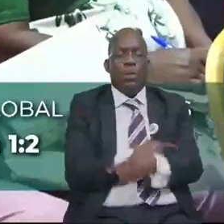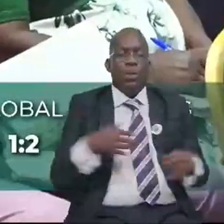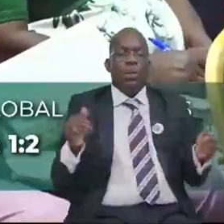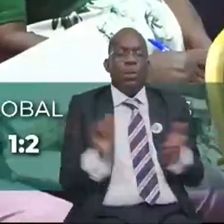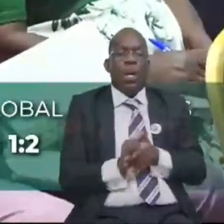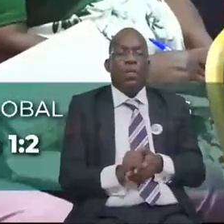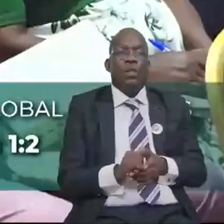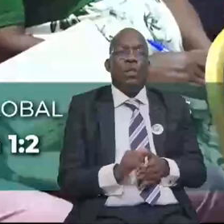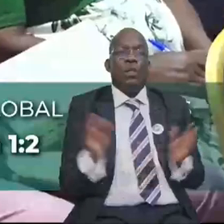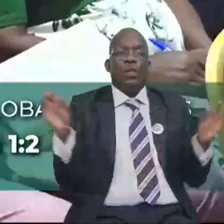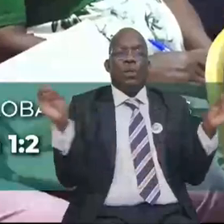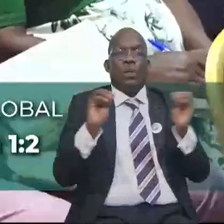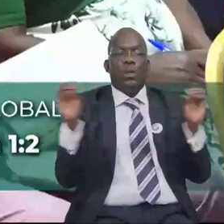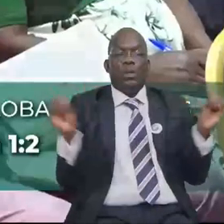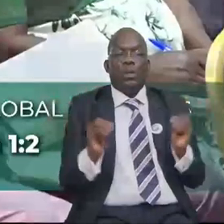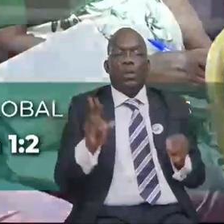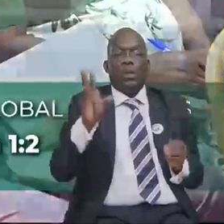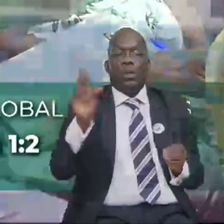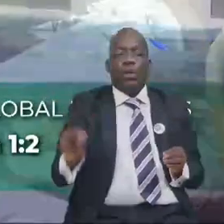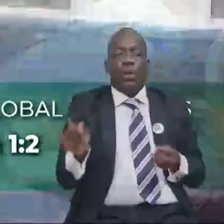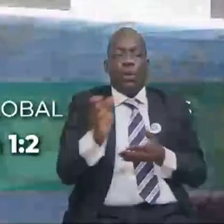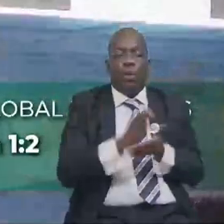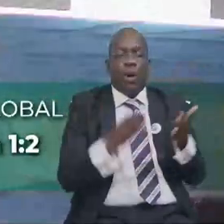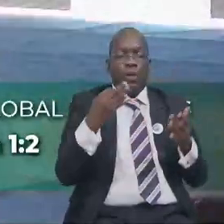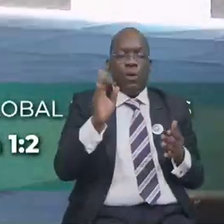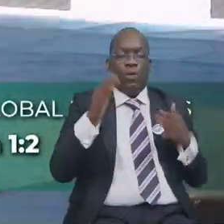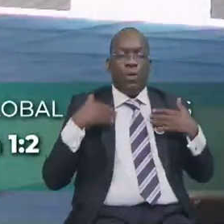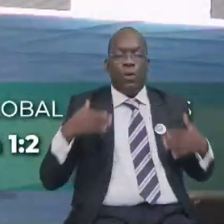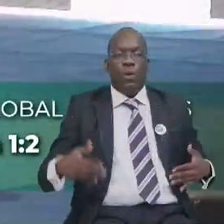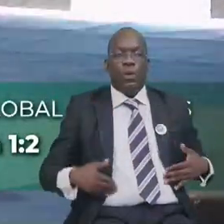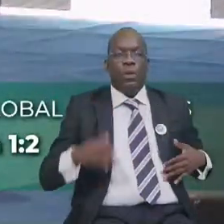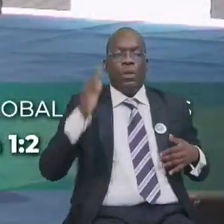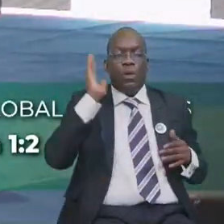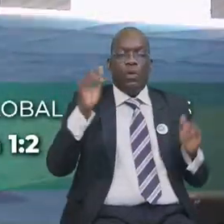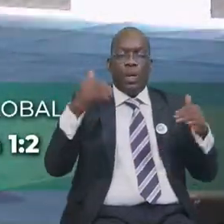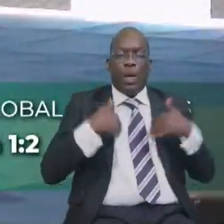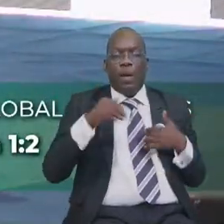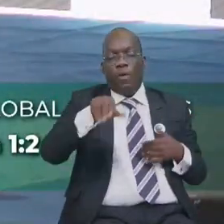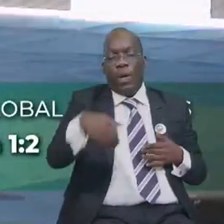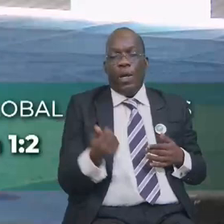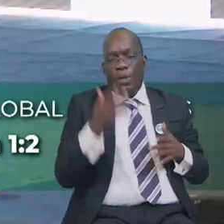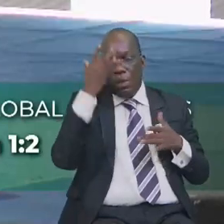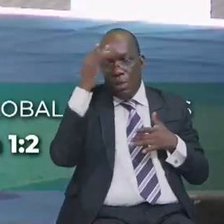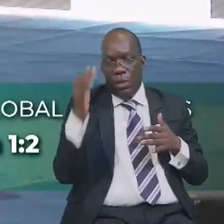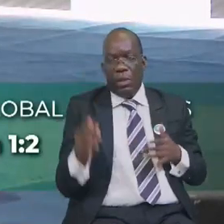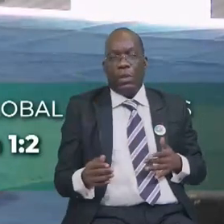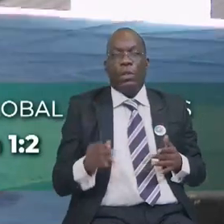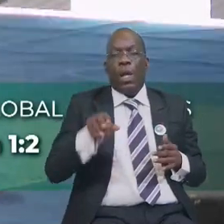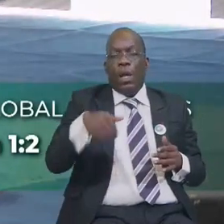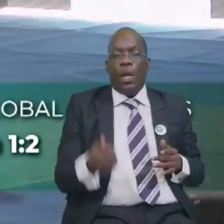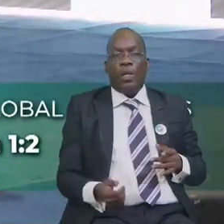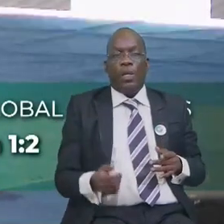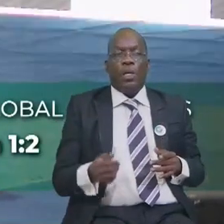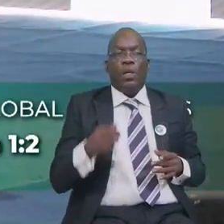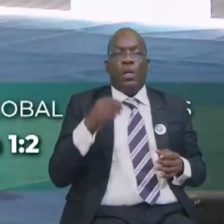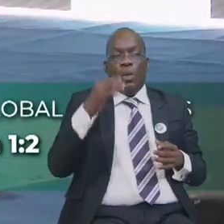que rien, aucune partie de ton corps n'aura une maladie, aucune infirmité